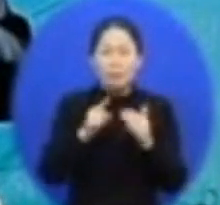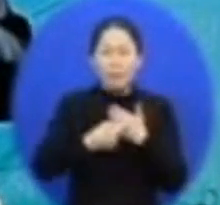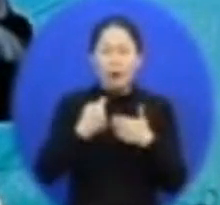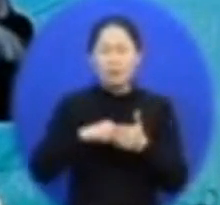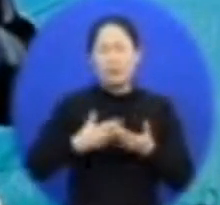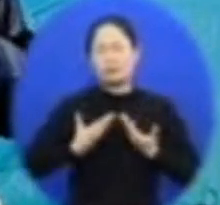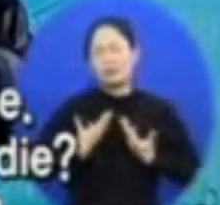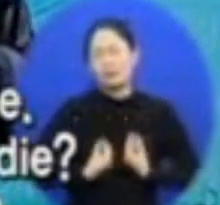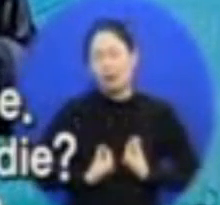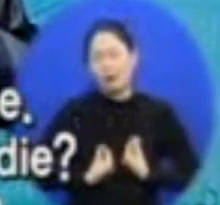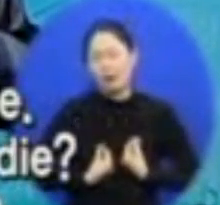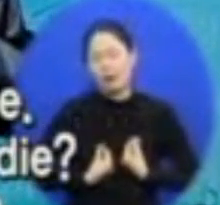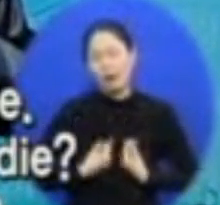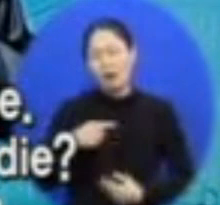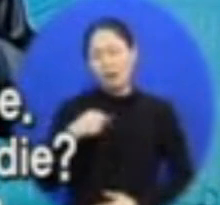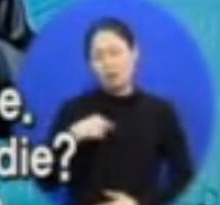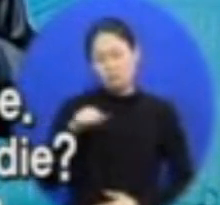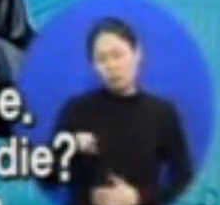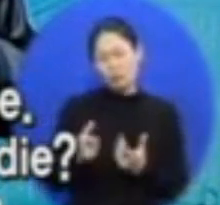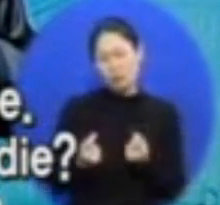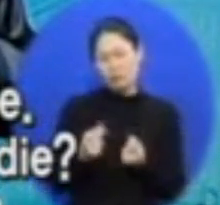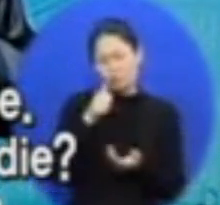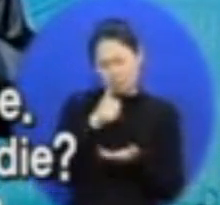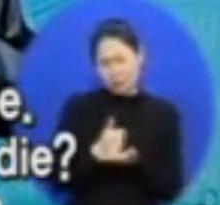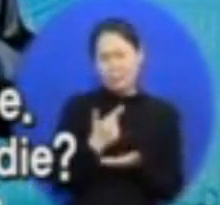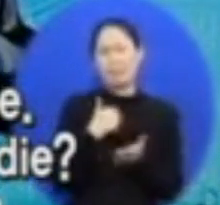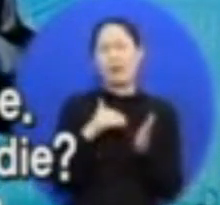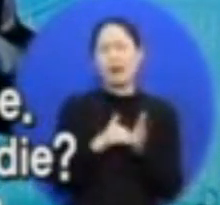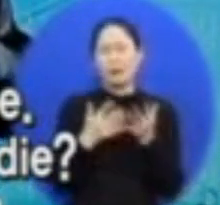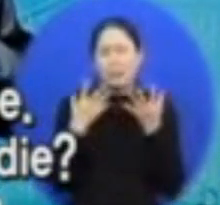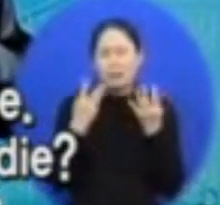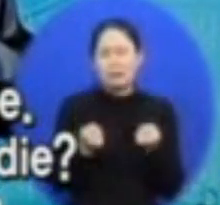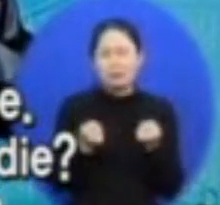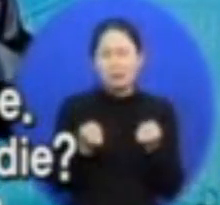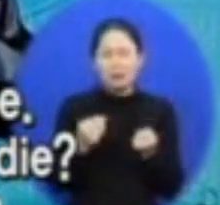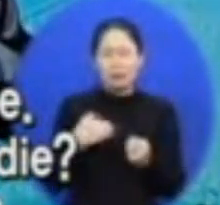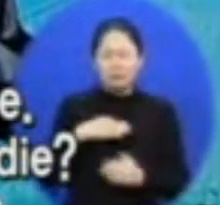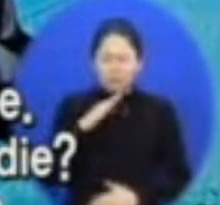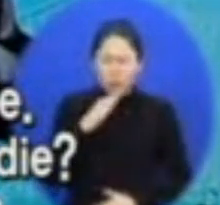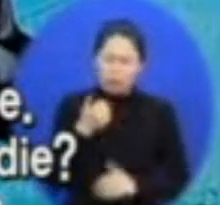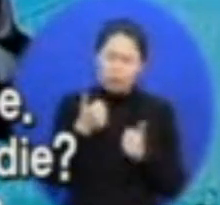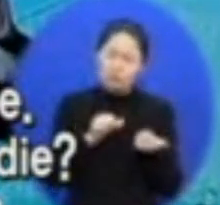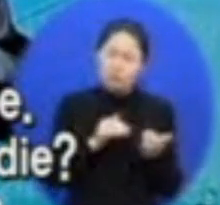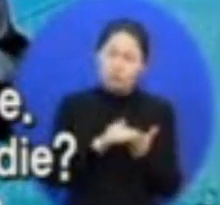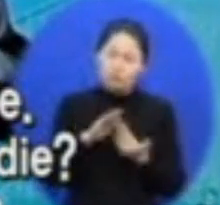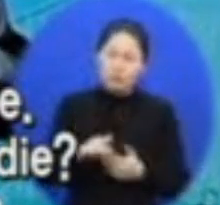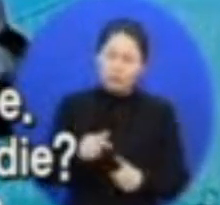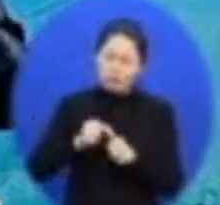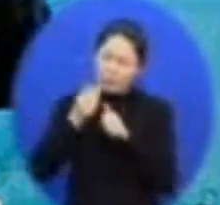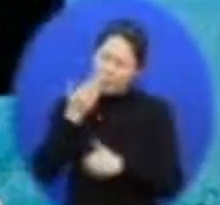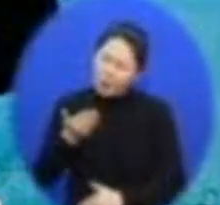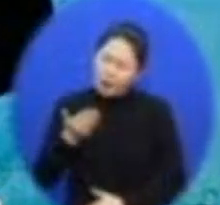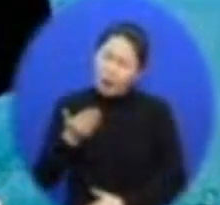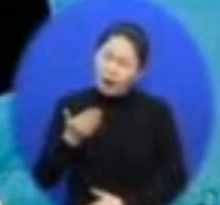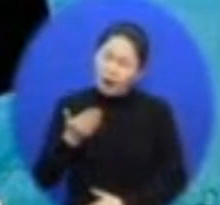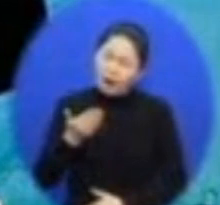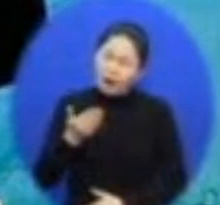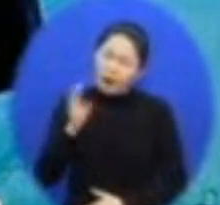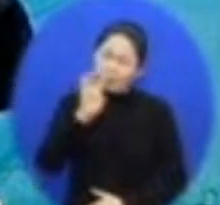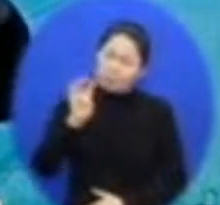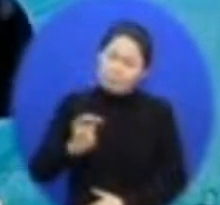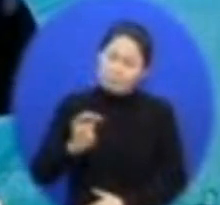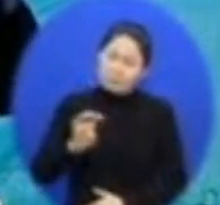이옵니다 내가 저렇게 죄를 많이 지어 찌 내가 진짜 죽으면 구원받을 수 있을까 그때